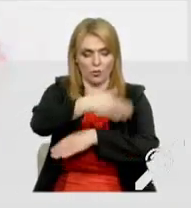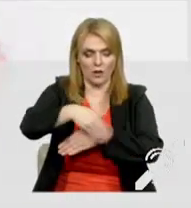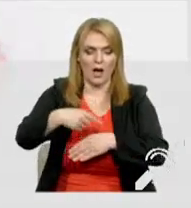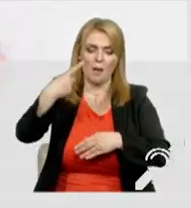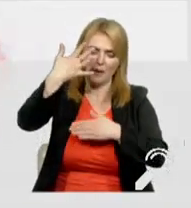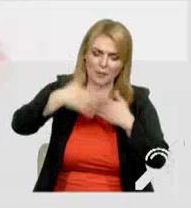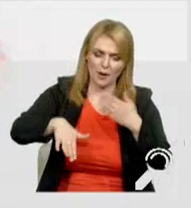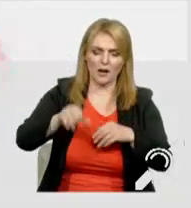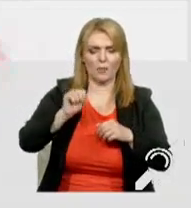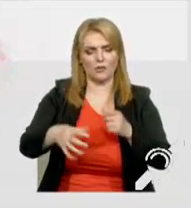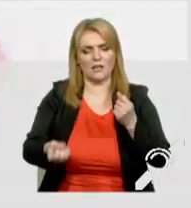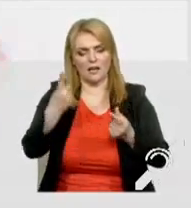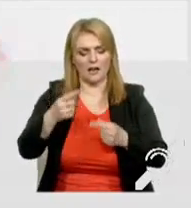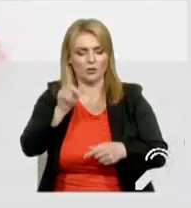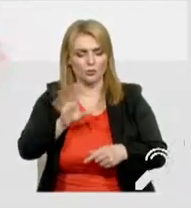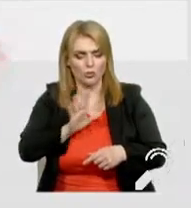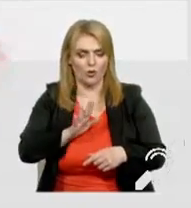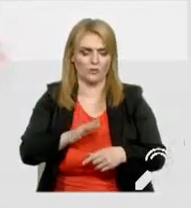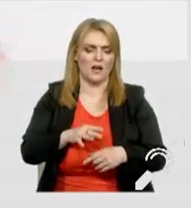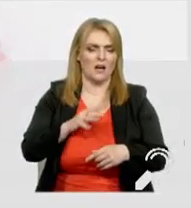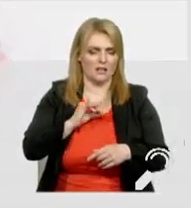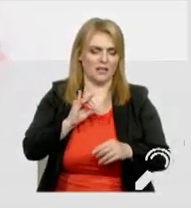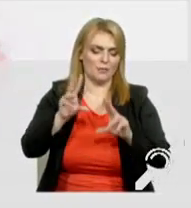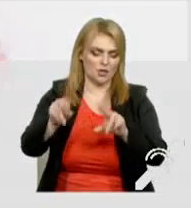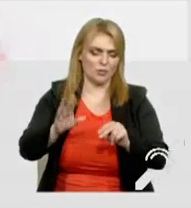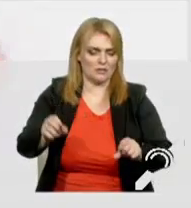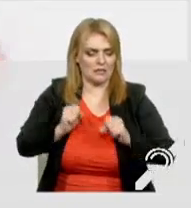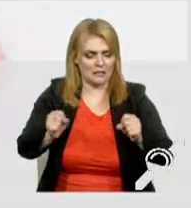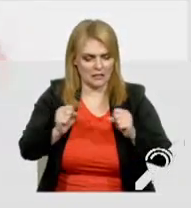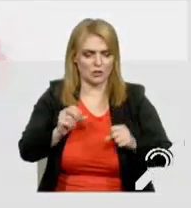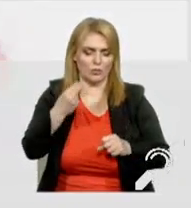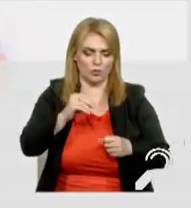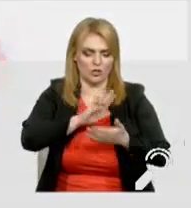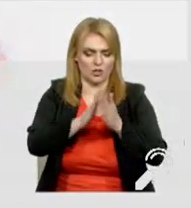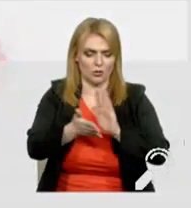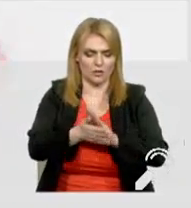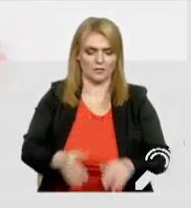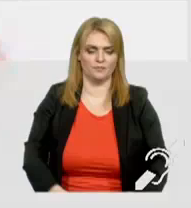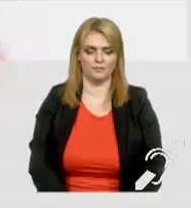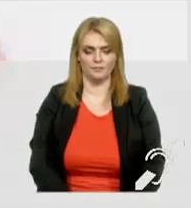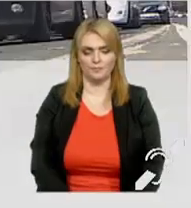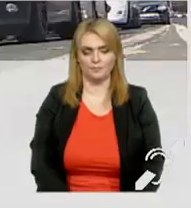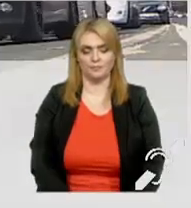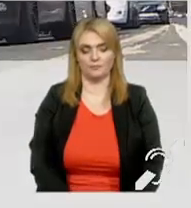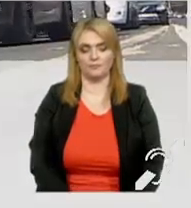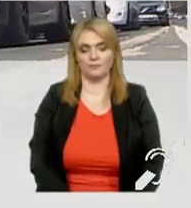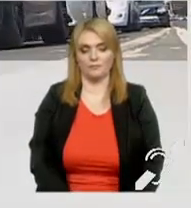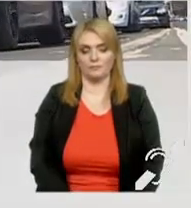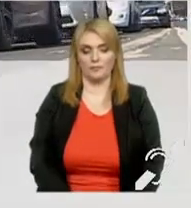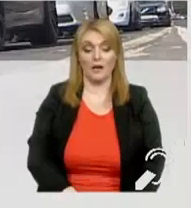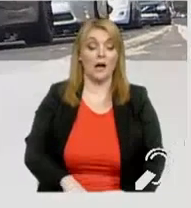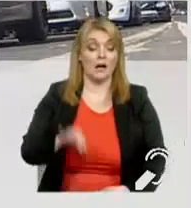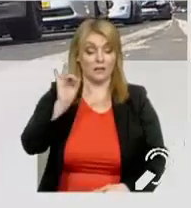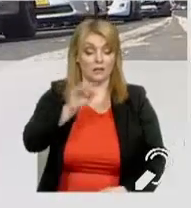inconveniențe pot crea disconfort și vă asigurăm că facem tot posibilul pentru a minimiza impactul asupra vieții cotidiene.